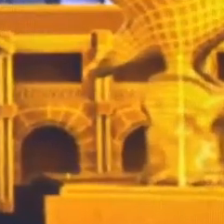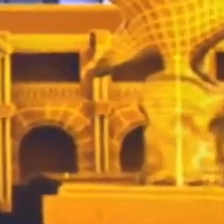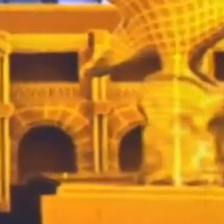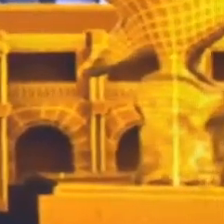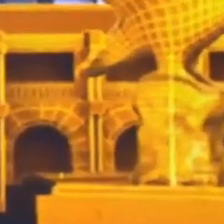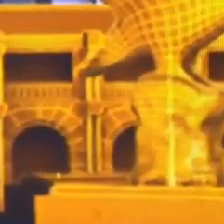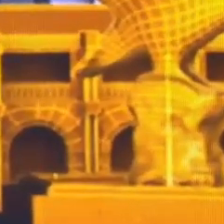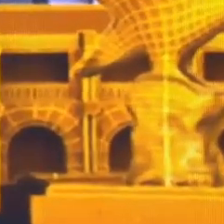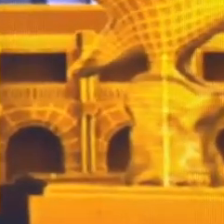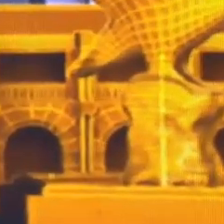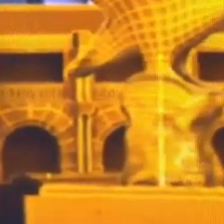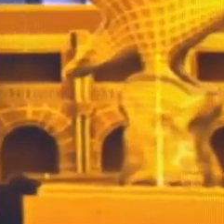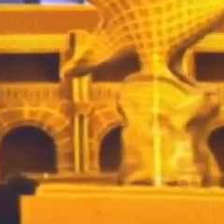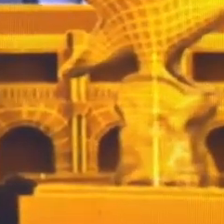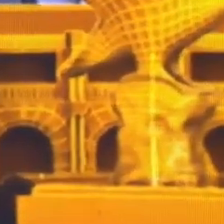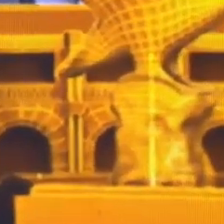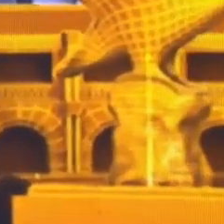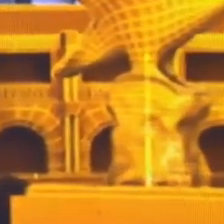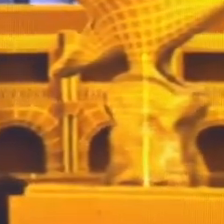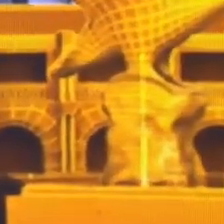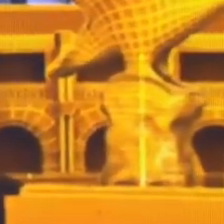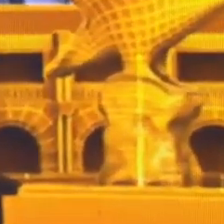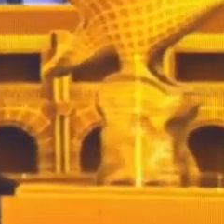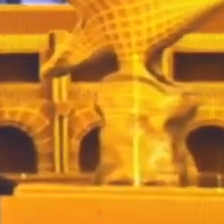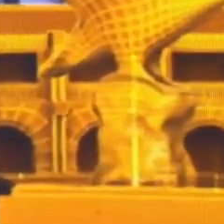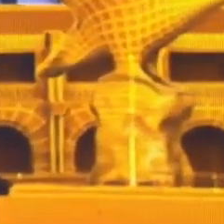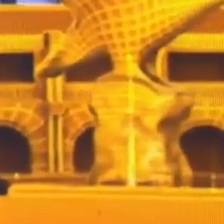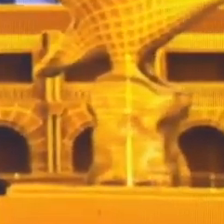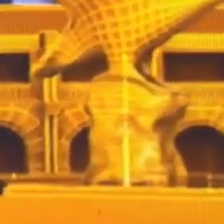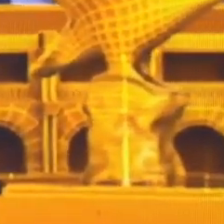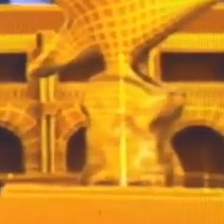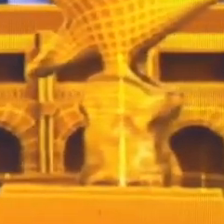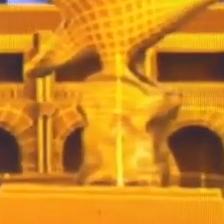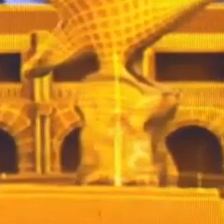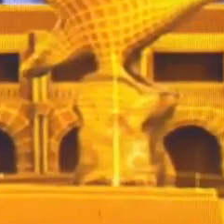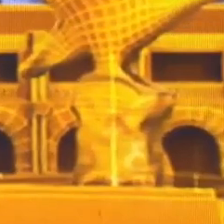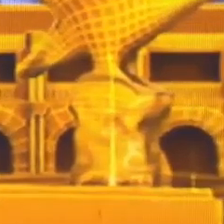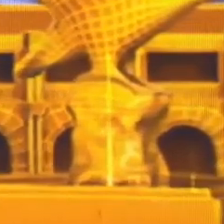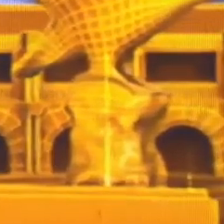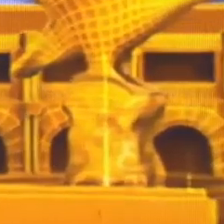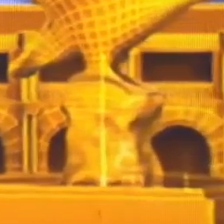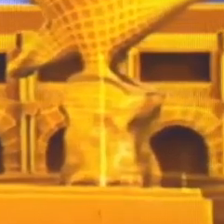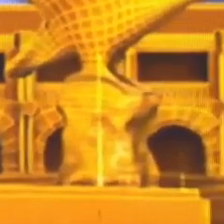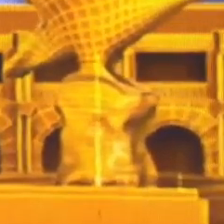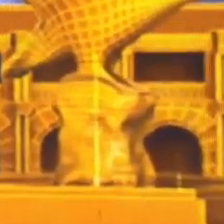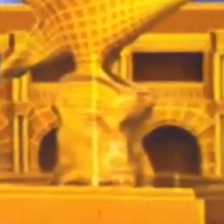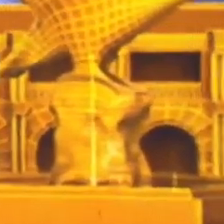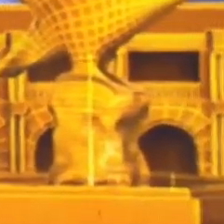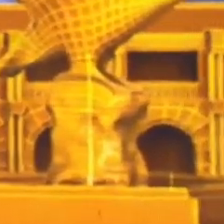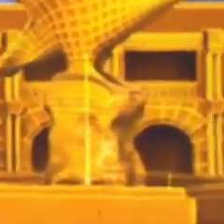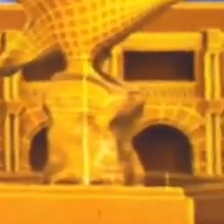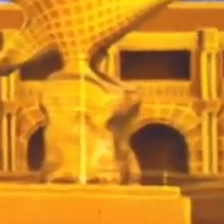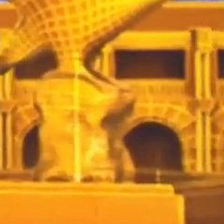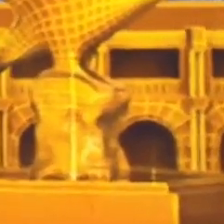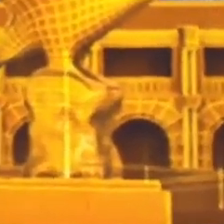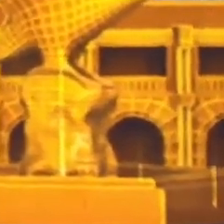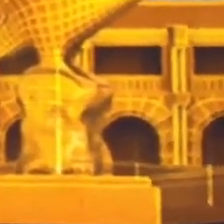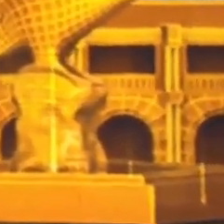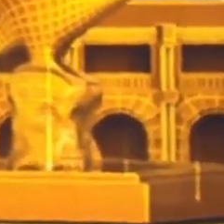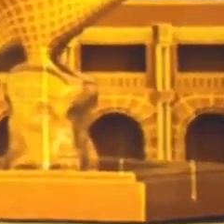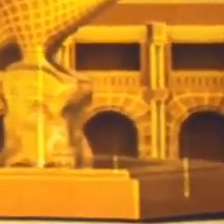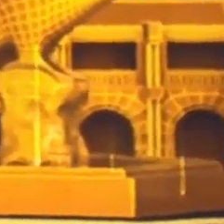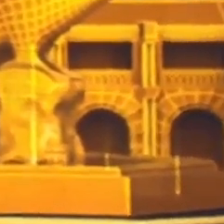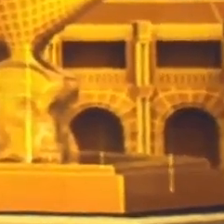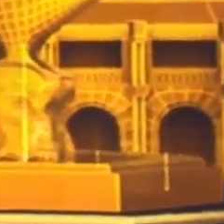Salam Ramadan, salam sejahtera. Ini Berita Wilayah edisi 4 Ogos 2021 bersama dengan saya, Redwin Robin. Kami bawakan berita dari